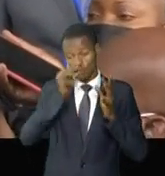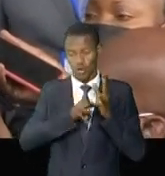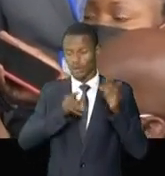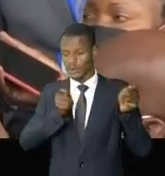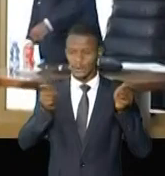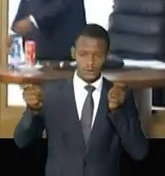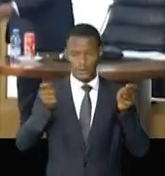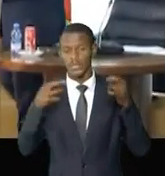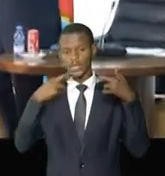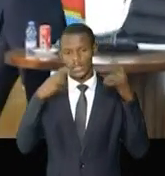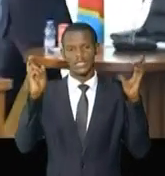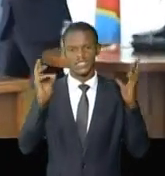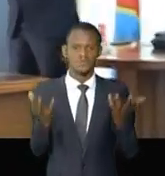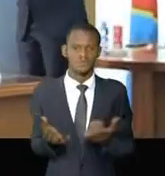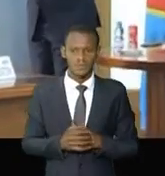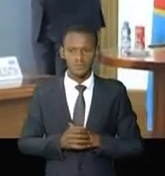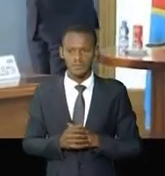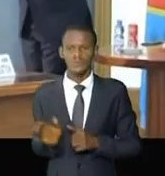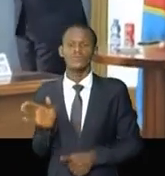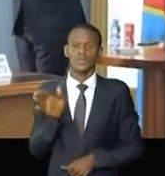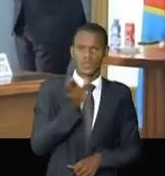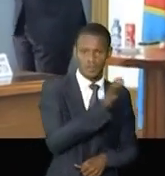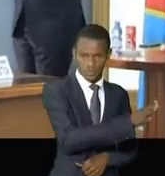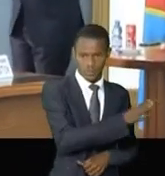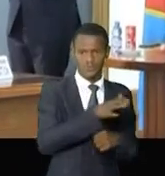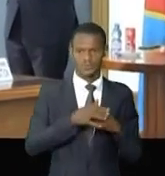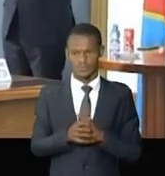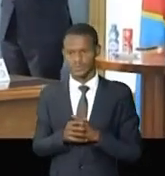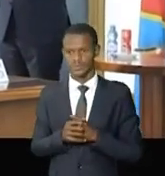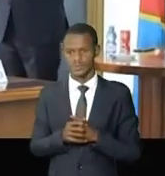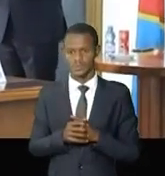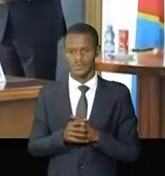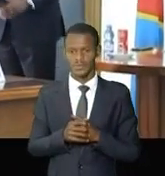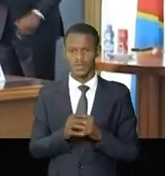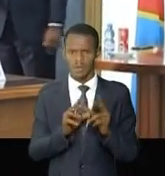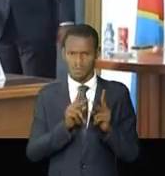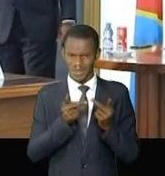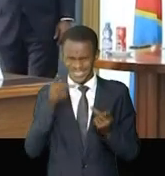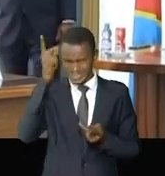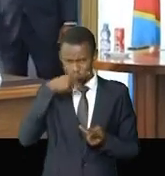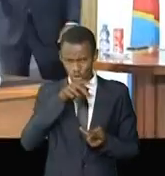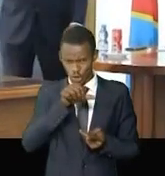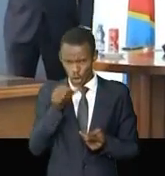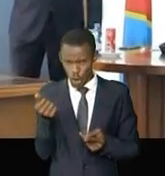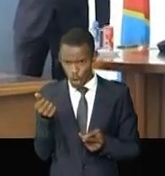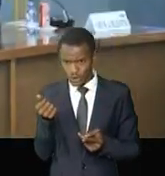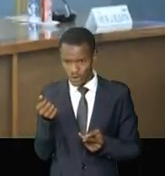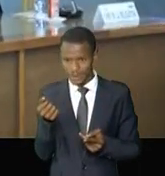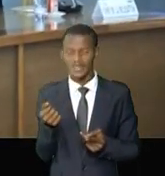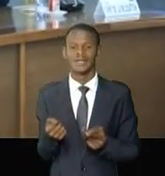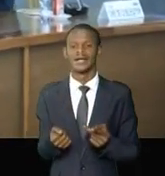principales articulations. Avec la coalition des démocrates de Jean-Lucien Boussa, les échanges avec les chefs de l'exécutif national